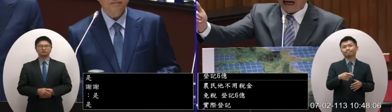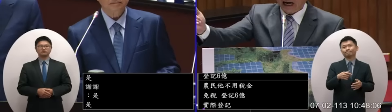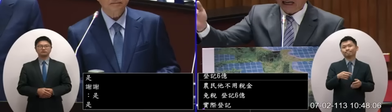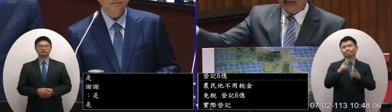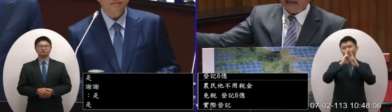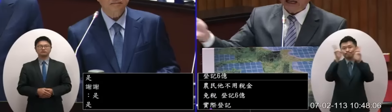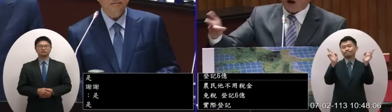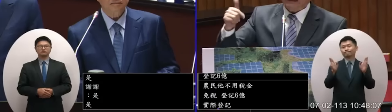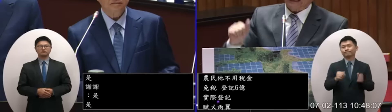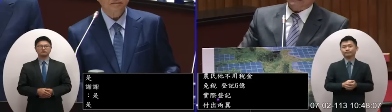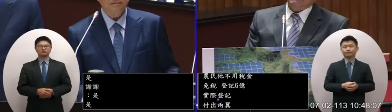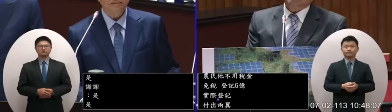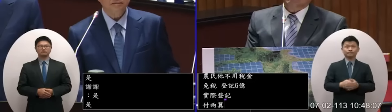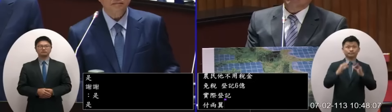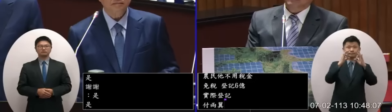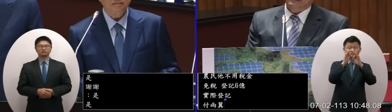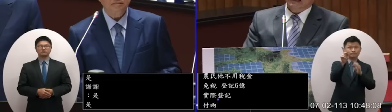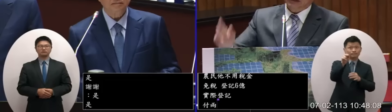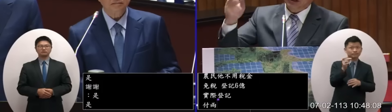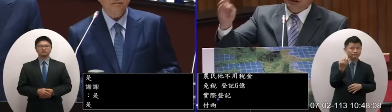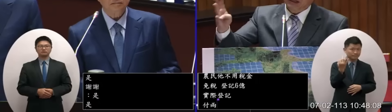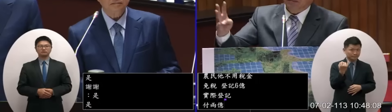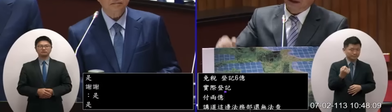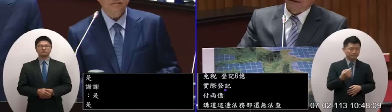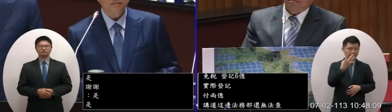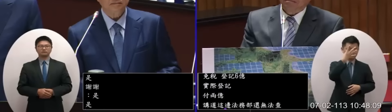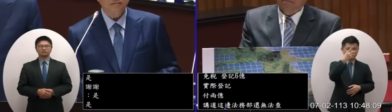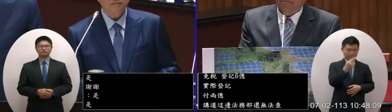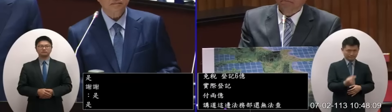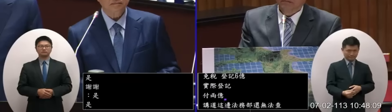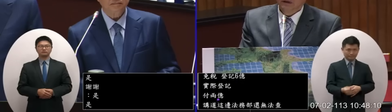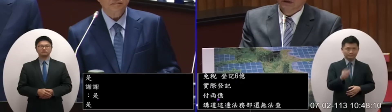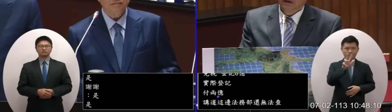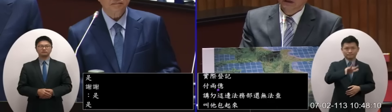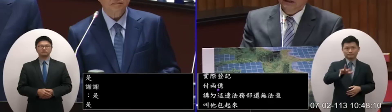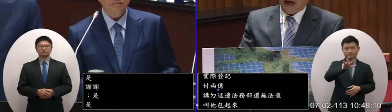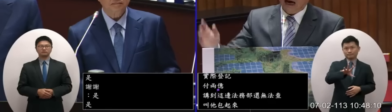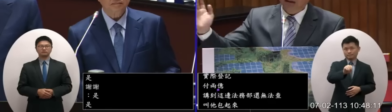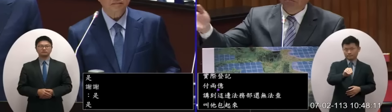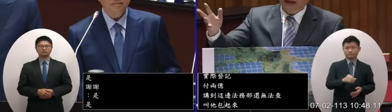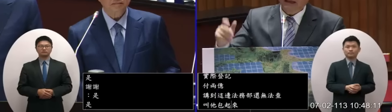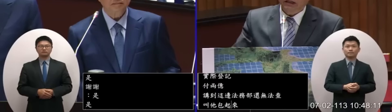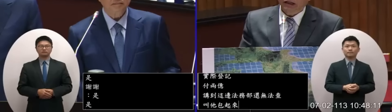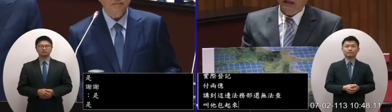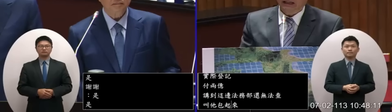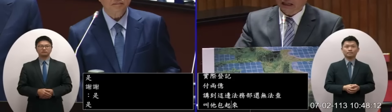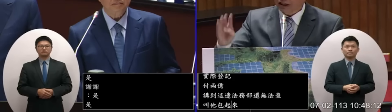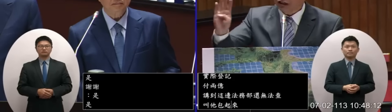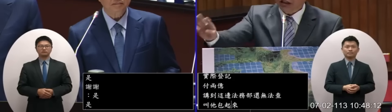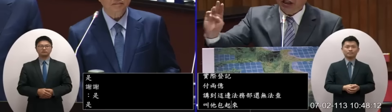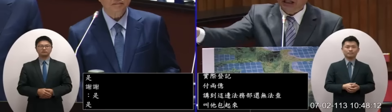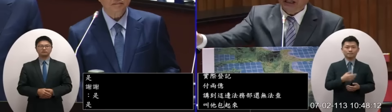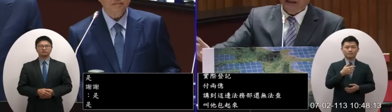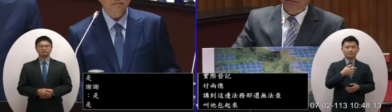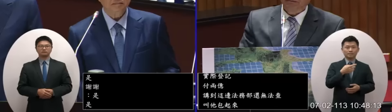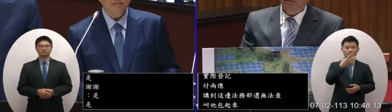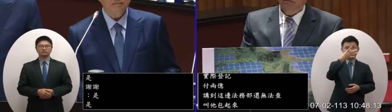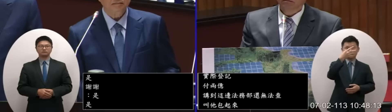六亿银行借偌济，会当借4亿8。上含慢的就对了，会当借4亿2